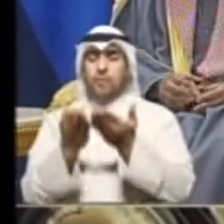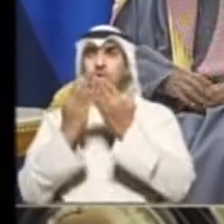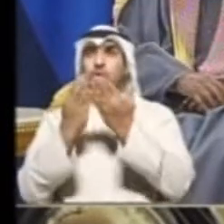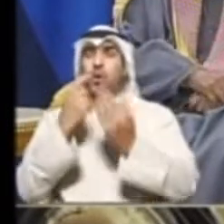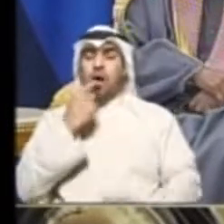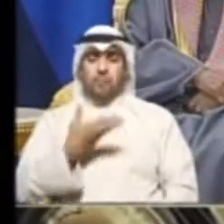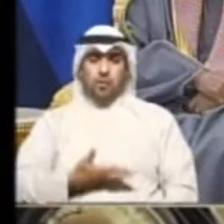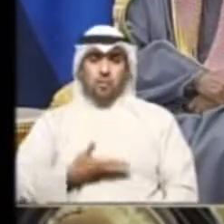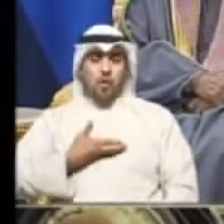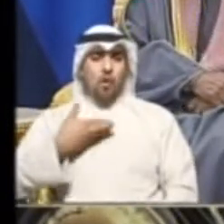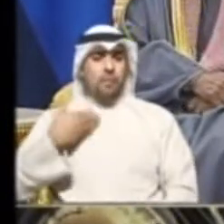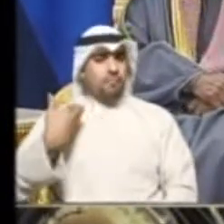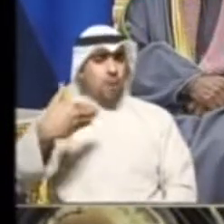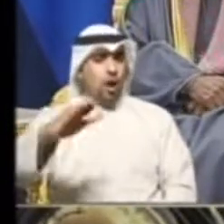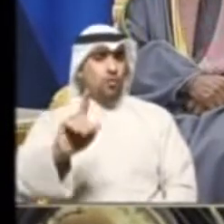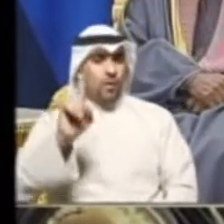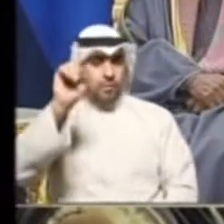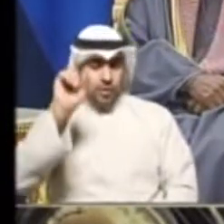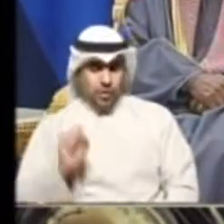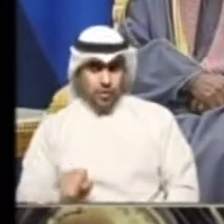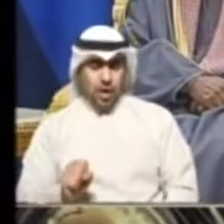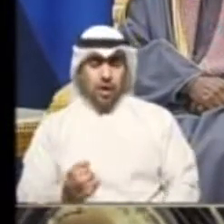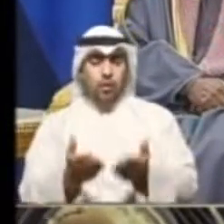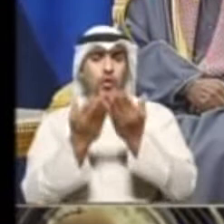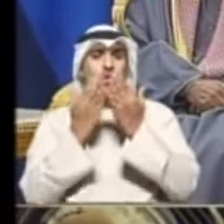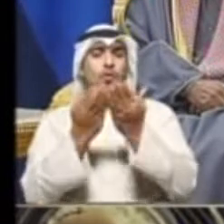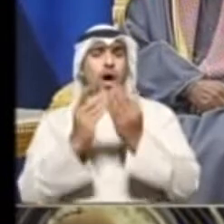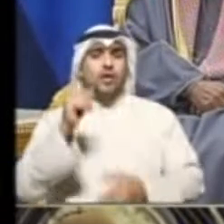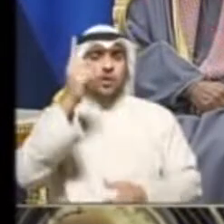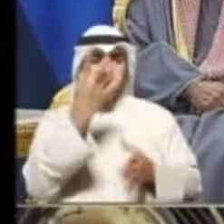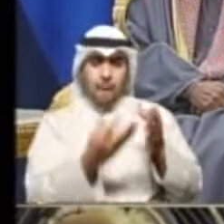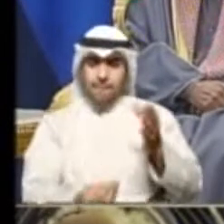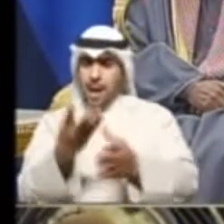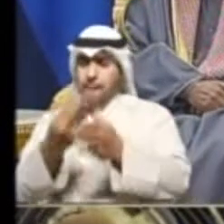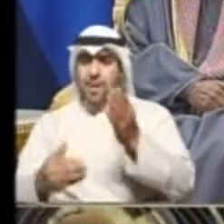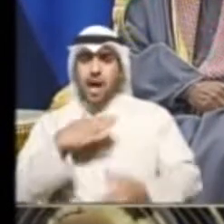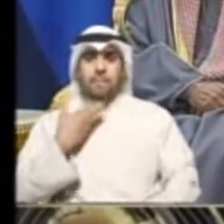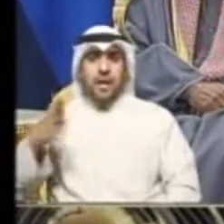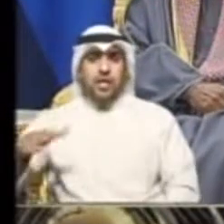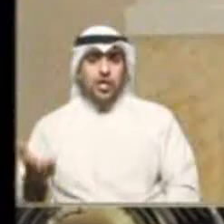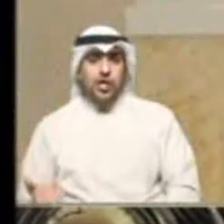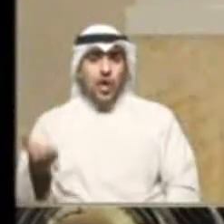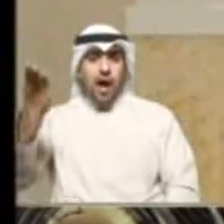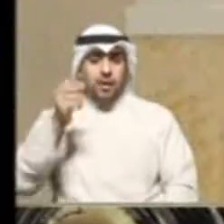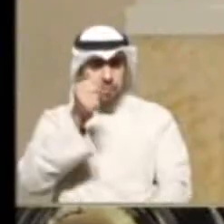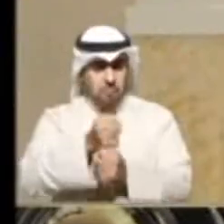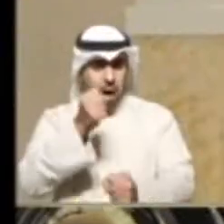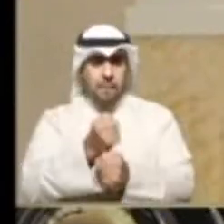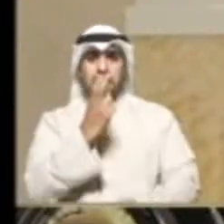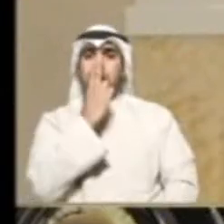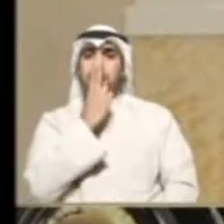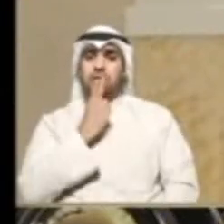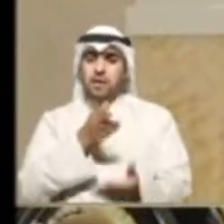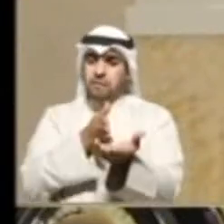يجعلنا أبناء صالحين عاملين منتجين مخلصين في خدمة وطننا الحبيب الكويت، حفظكم الله